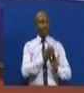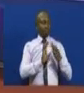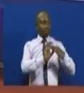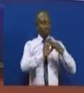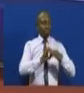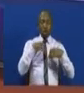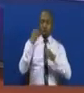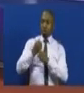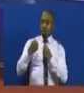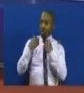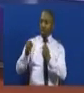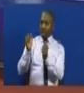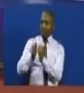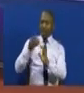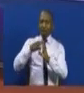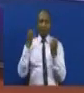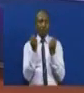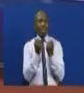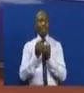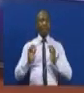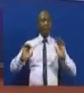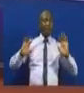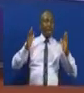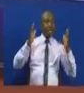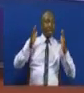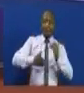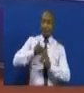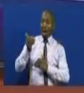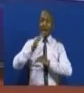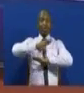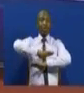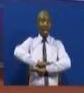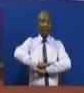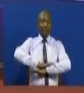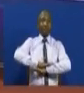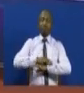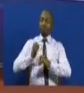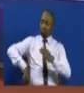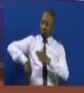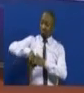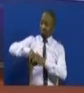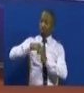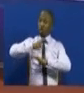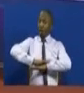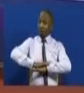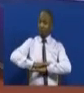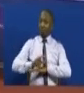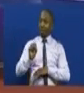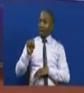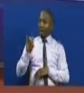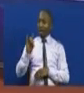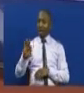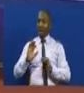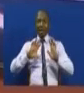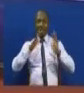za ujasiriamali ili kujitengenezea maisha baada ya kustafu kusukuma kandanda. Said Swed Skad